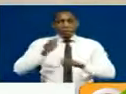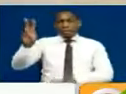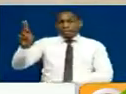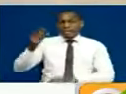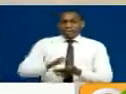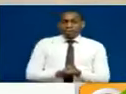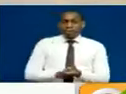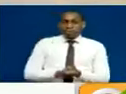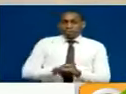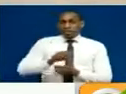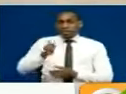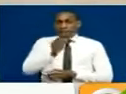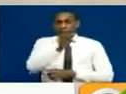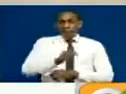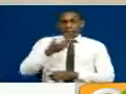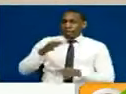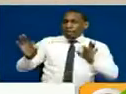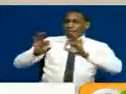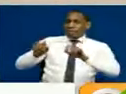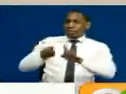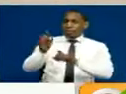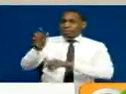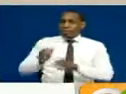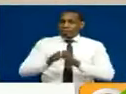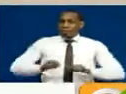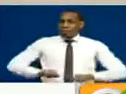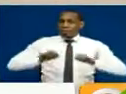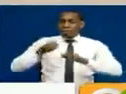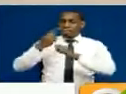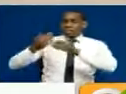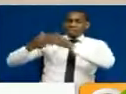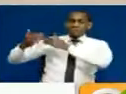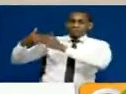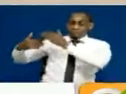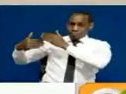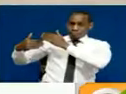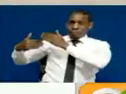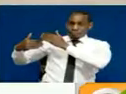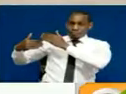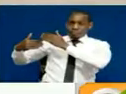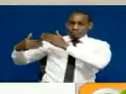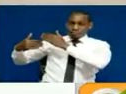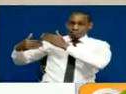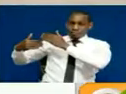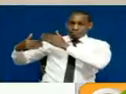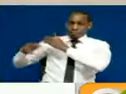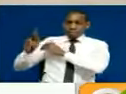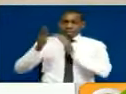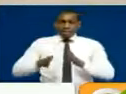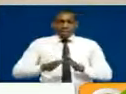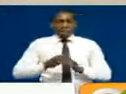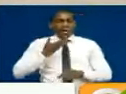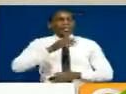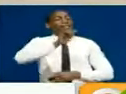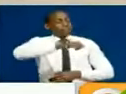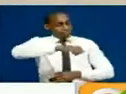Kenya. Yule mfu mwenzake akajibu, "Oh, wewe ndio ule ulikuwa mkubwa kule miaka mingi?" Huyu mzimu wa Kenya